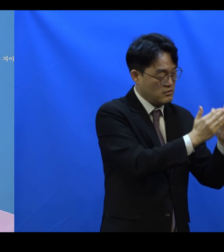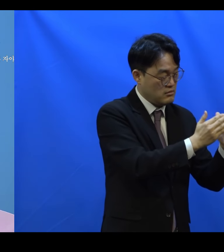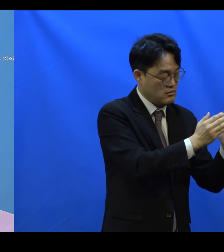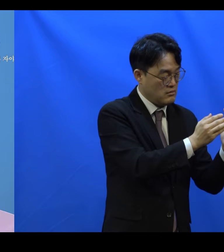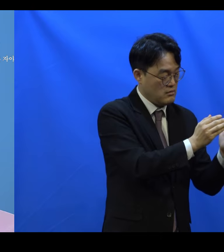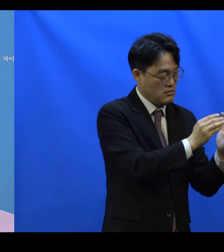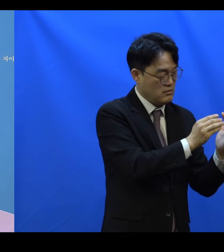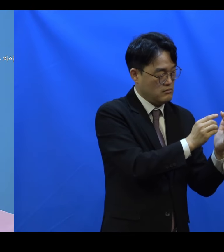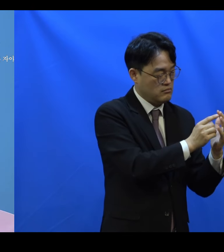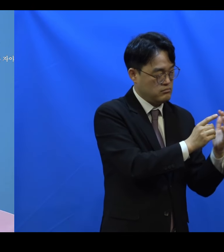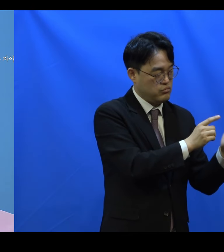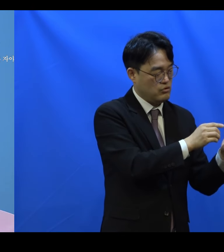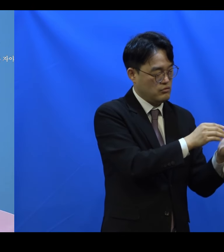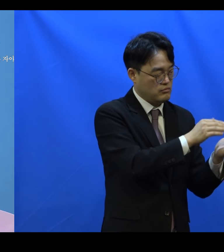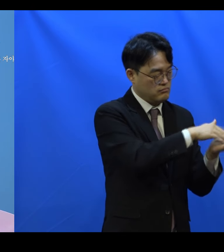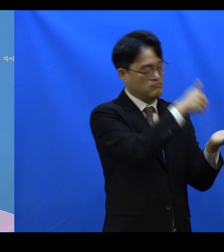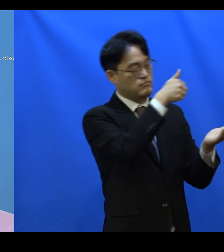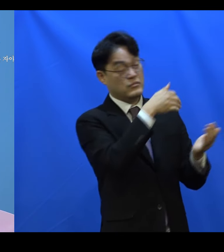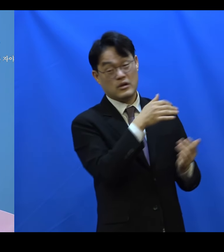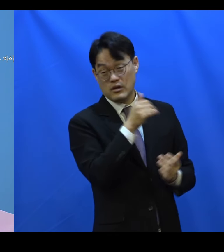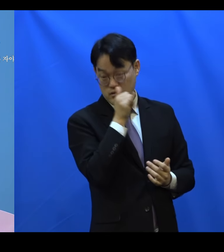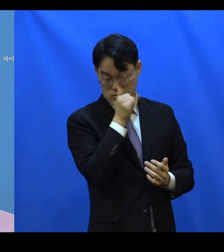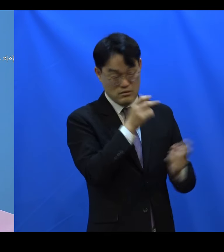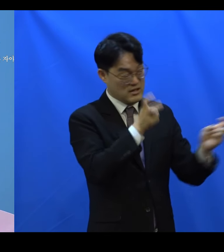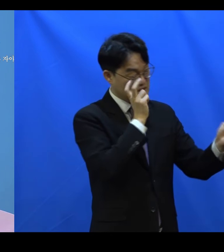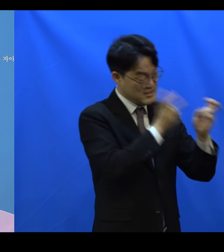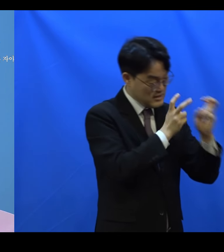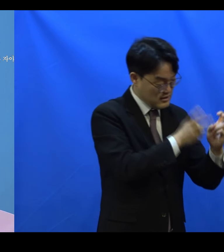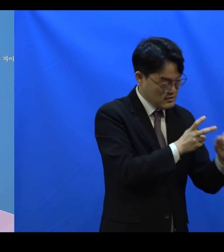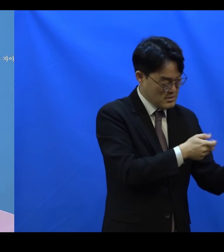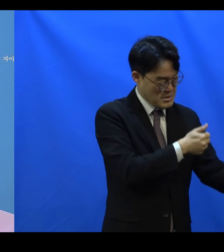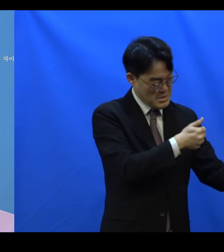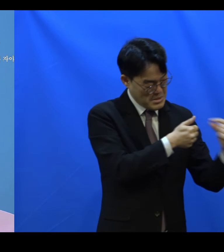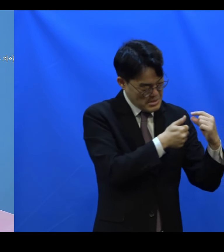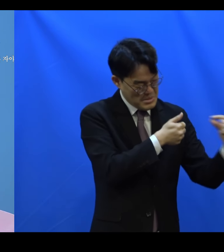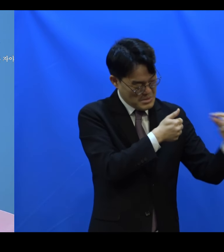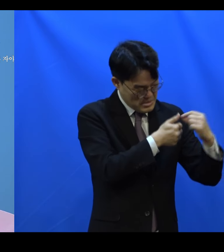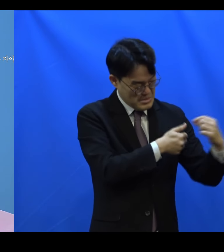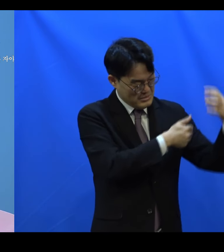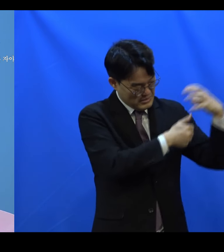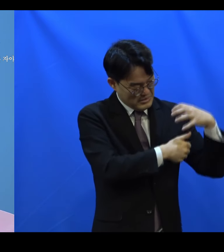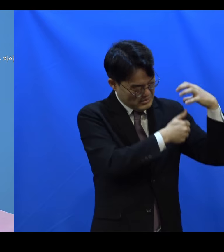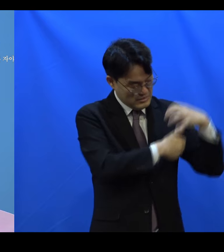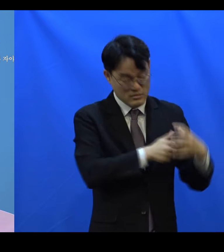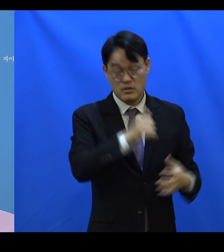자, 그럼에도 오늘 이게 중요한 것은 백합화로 존재하고 있다는 거예요.